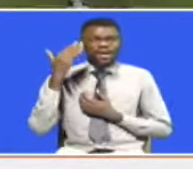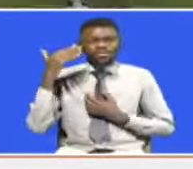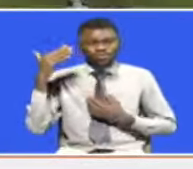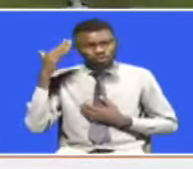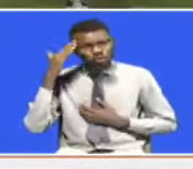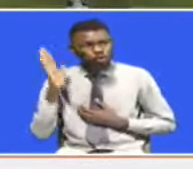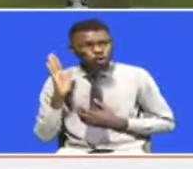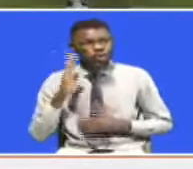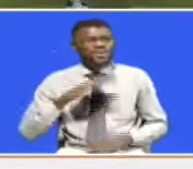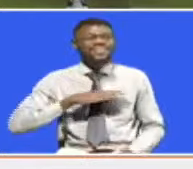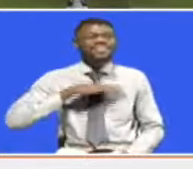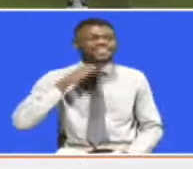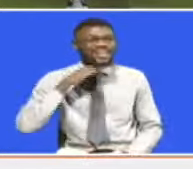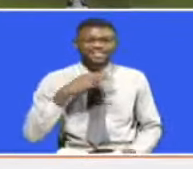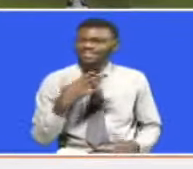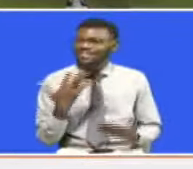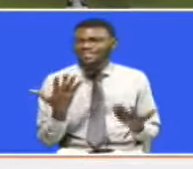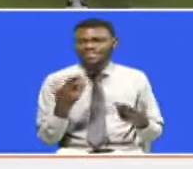this.